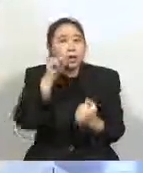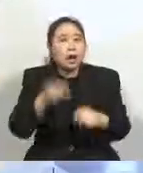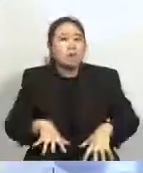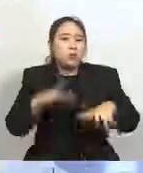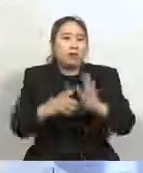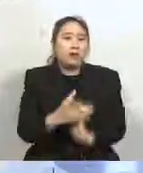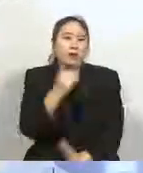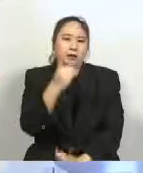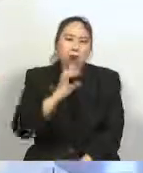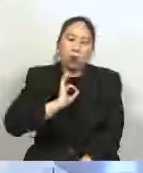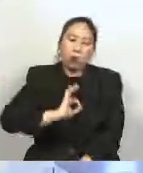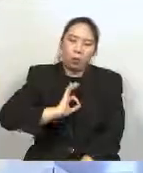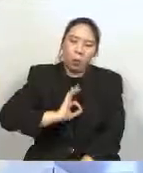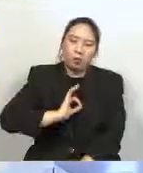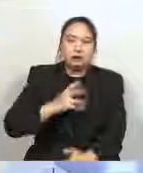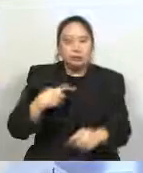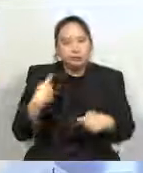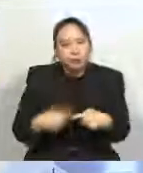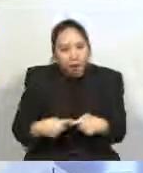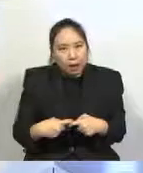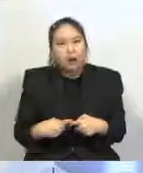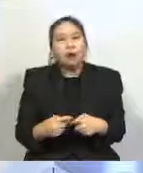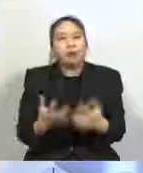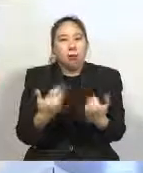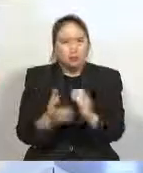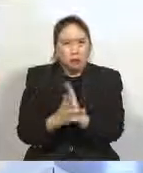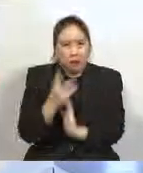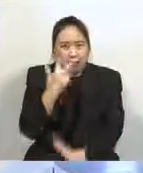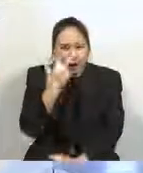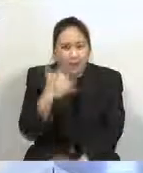ค่สัปดาห์เดียวเราก็รู้สึกว่าลำบากมากแล้วตอนนี้เนี่ย3สัปดาห์เข้าไปแล้วนะคะ